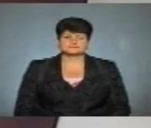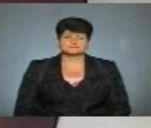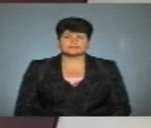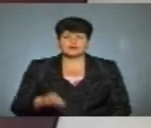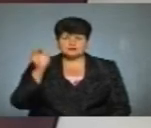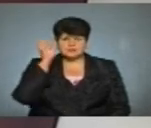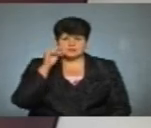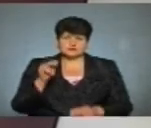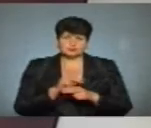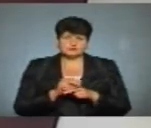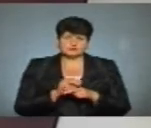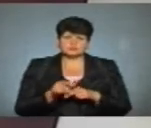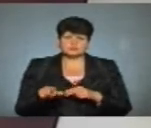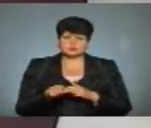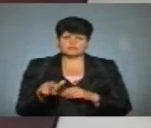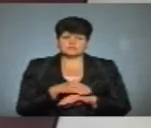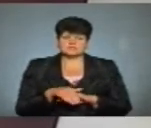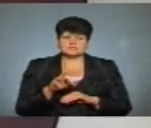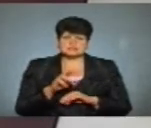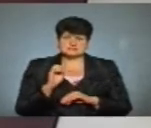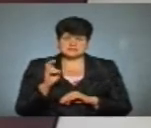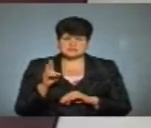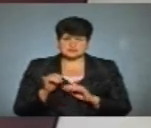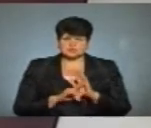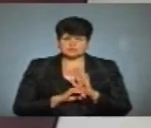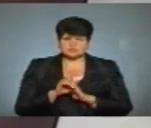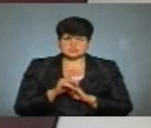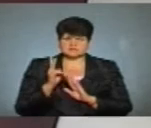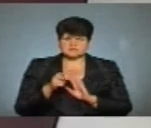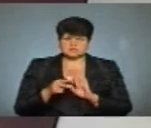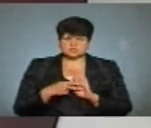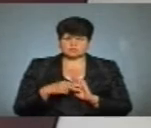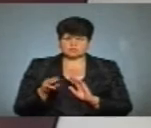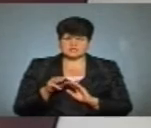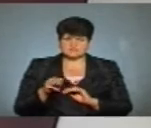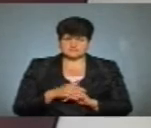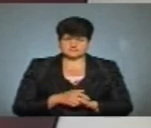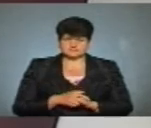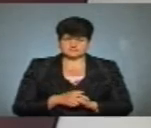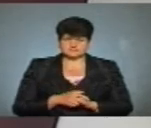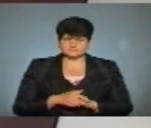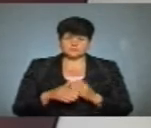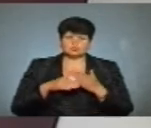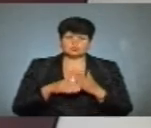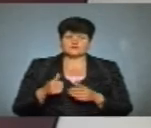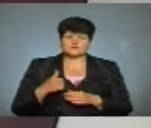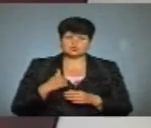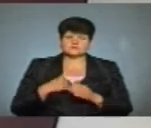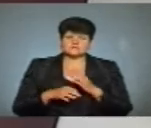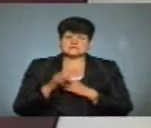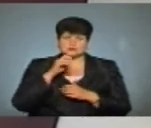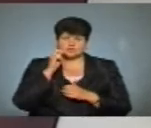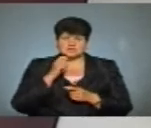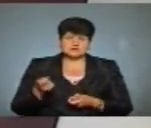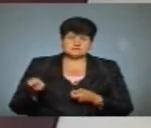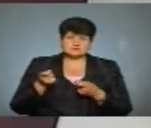Нагадаю, ремонтувати ділянку дороги на вулиці Ярослава Стецька розпочали 27 травня. Допомогу військовим на схід України